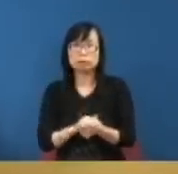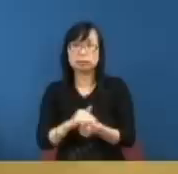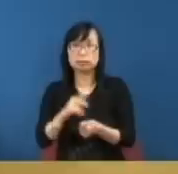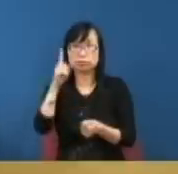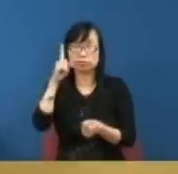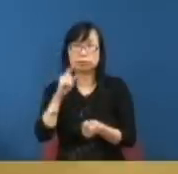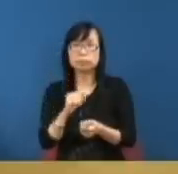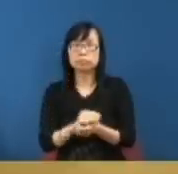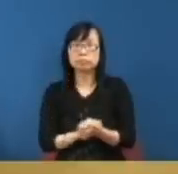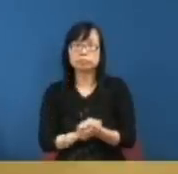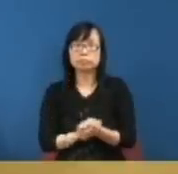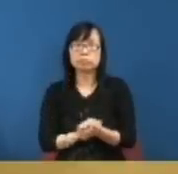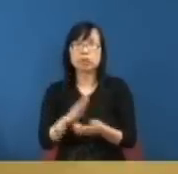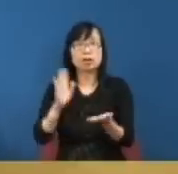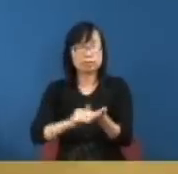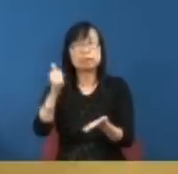贊成這個